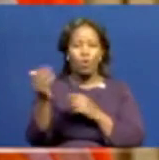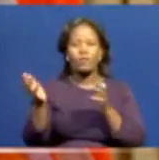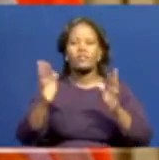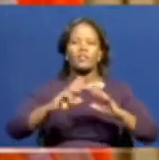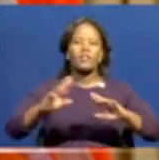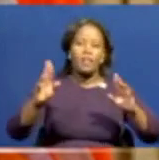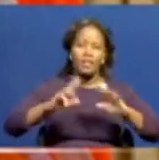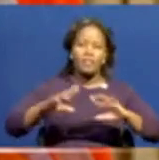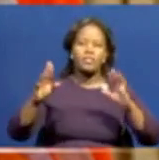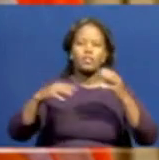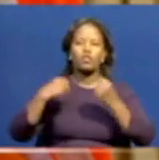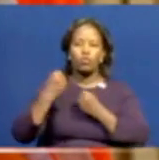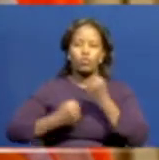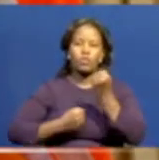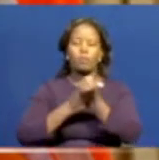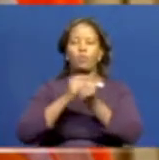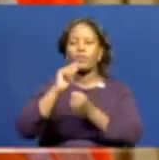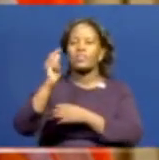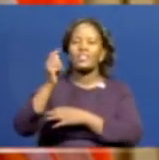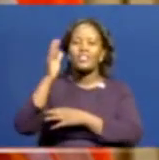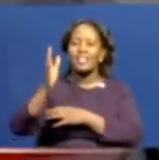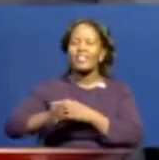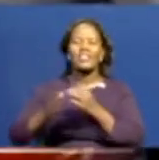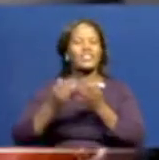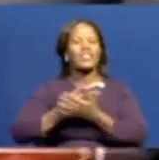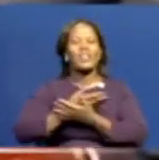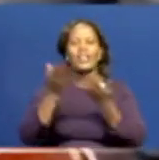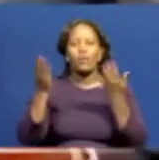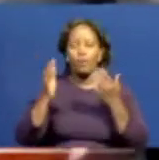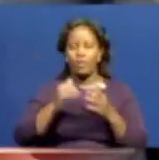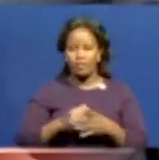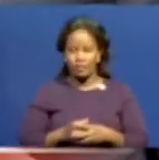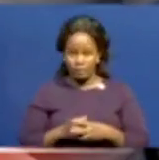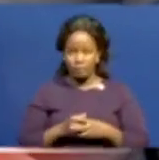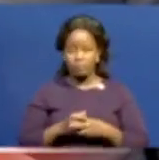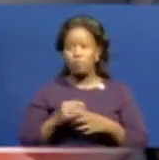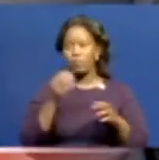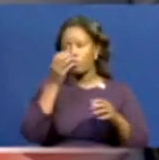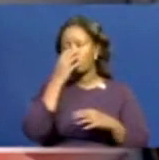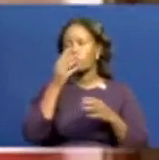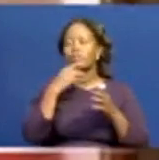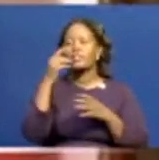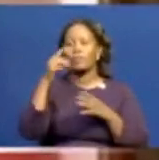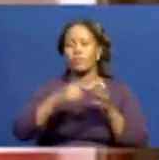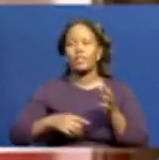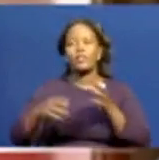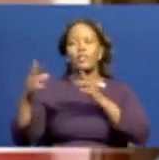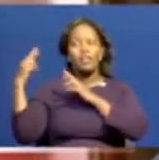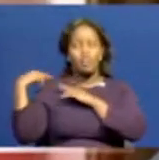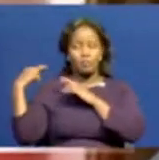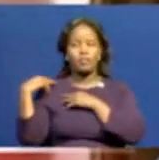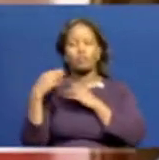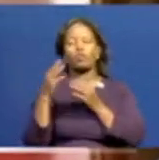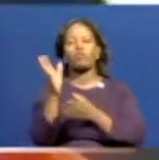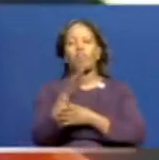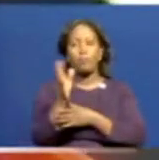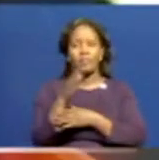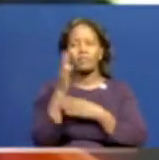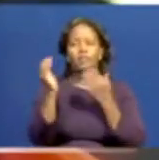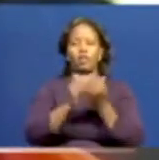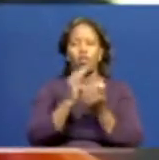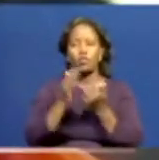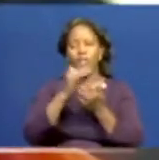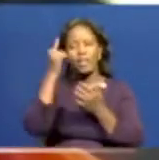support Kenyans wherever you will be. Ruto alisema ni wajibu wa mabalozi kujali maslahi ya Wakenya wanaoishi